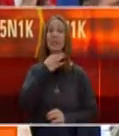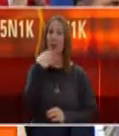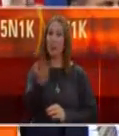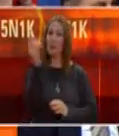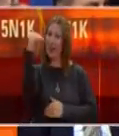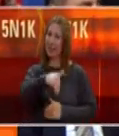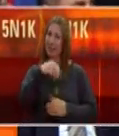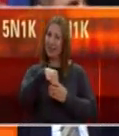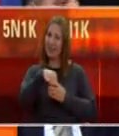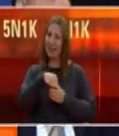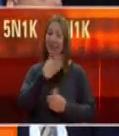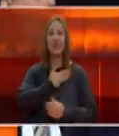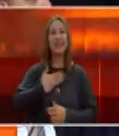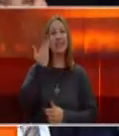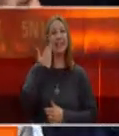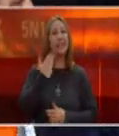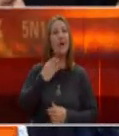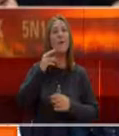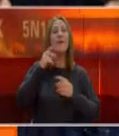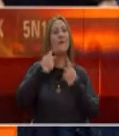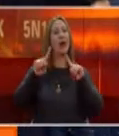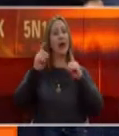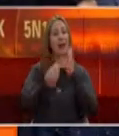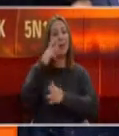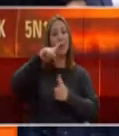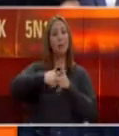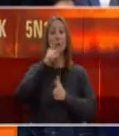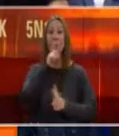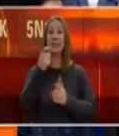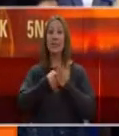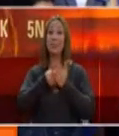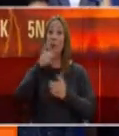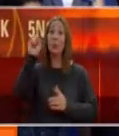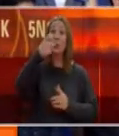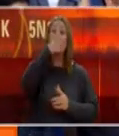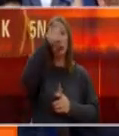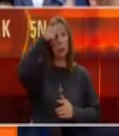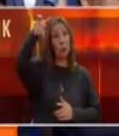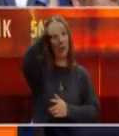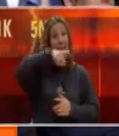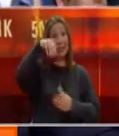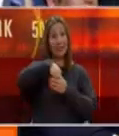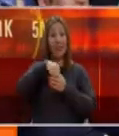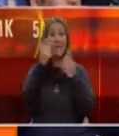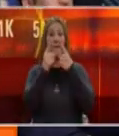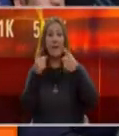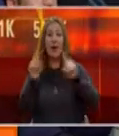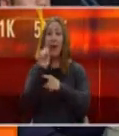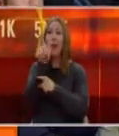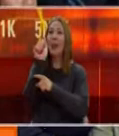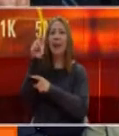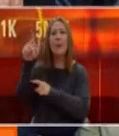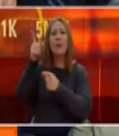yayınımıza katıldığınız için. Sevgili seyirciler, Fark Yaratanlar Projesi 100 ismi buldu Türkiye'den. Bu 100 isim Türkiye'nin farklı illerinde,